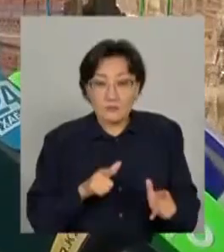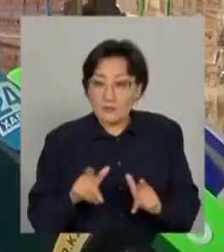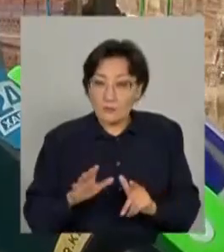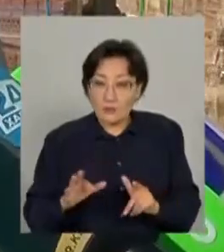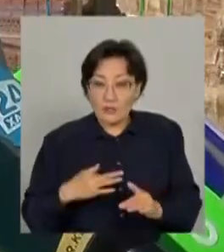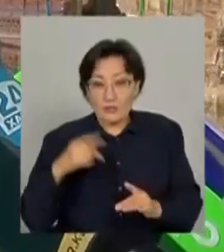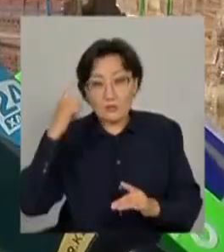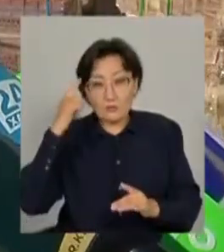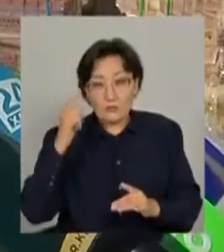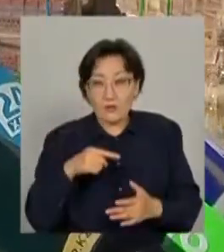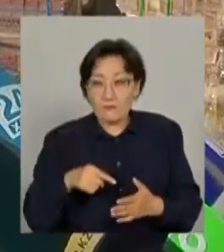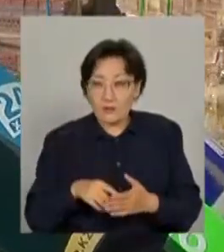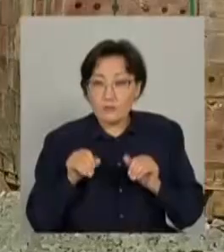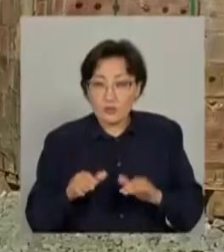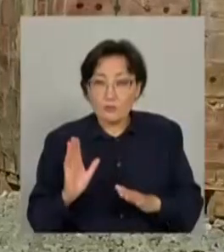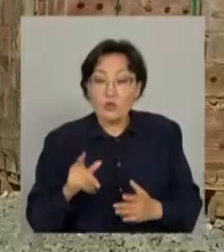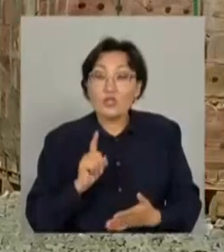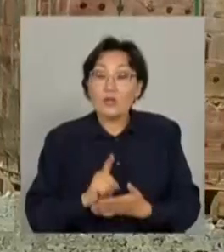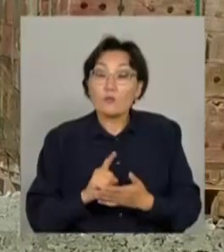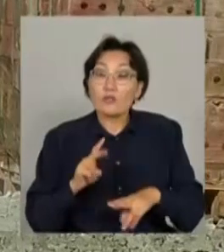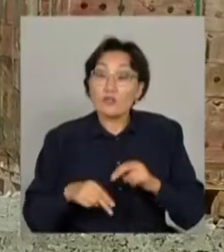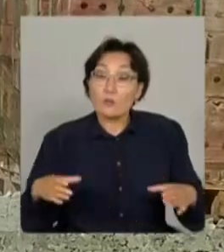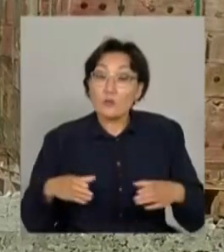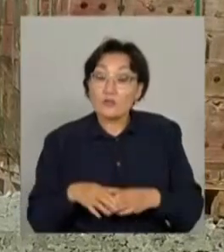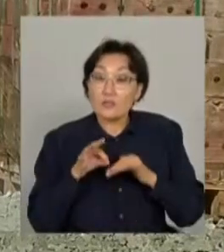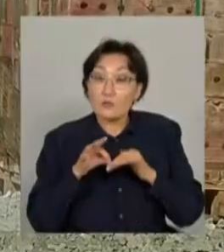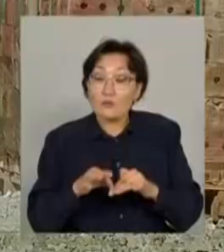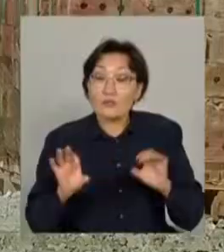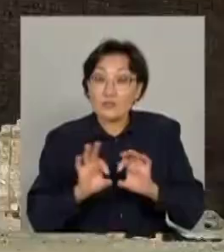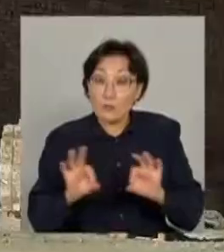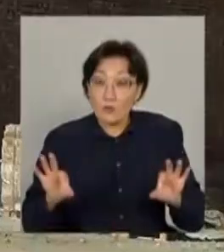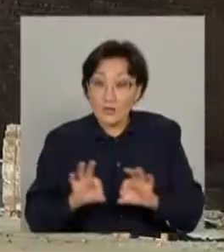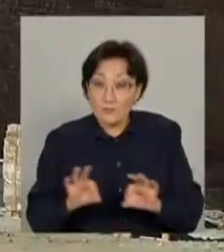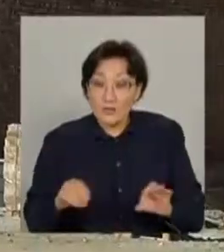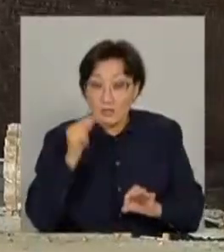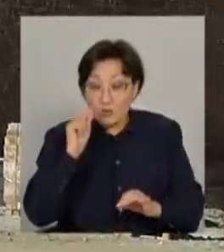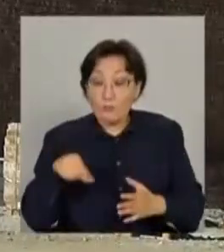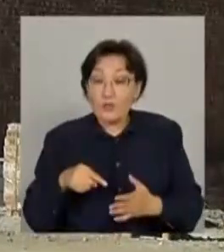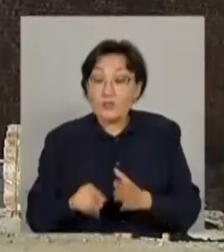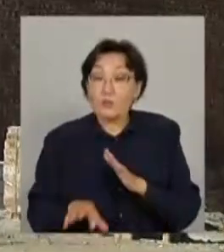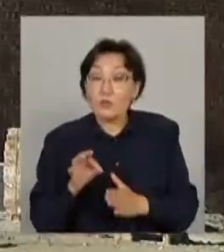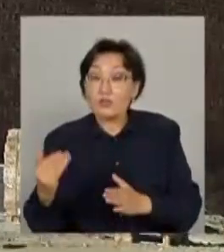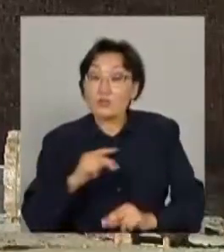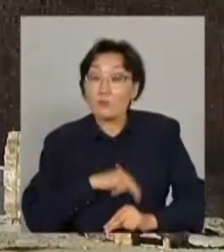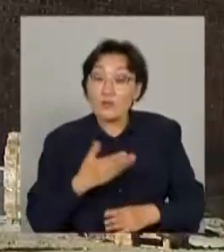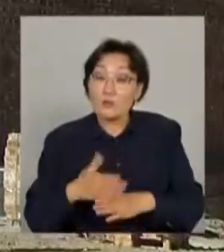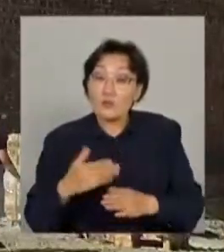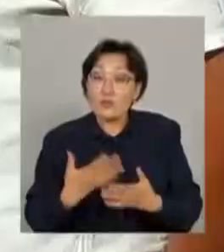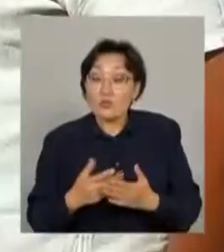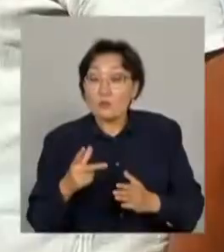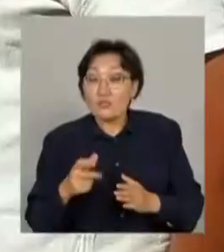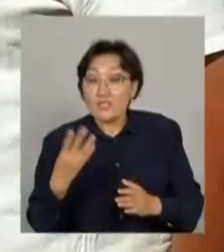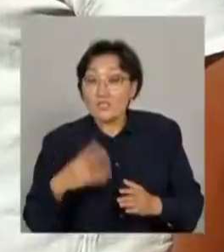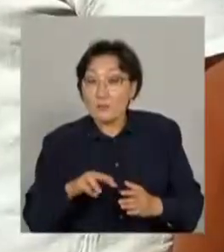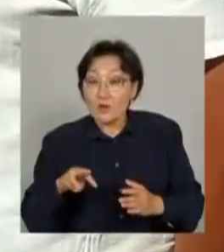я думаю, что этот вопрос решится обязательно. Подрядчикам по подведению инженерных сетей определена шымкентская компания. На их работу выделили порядка